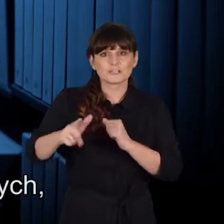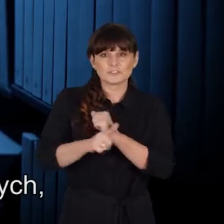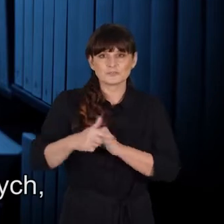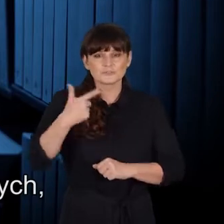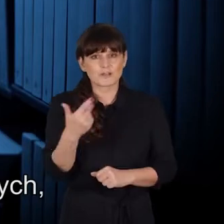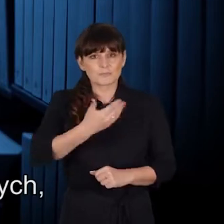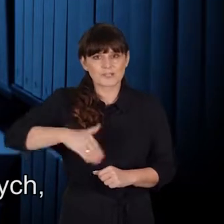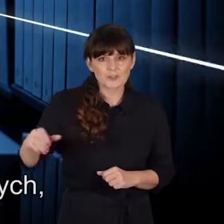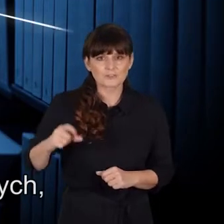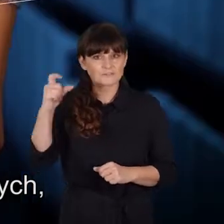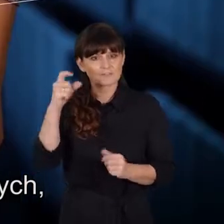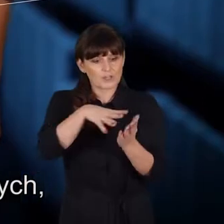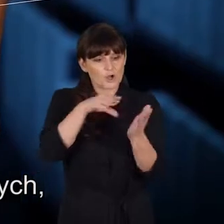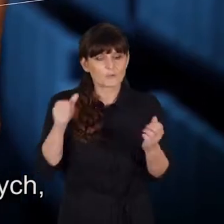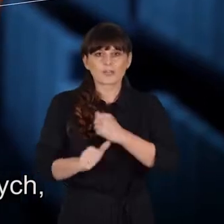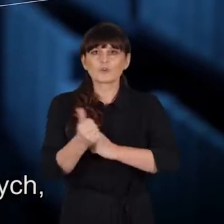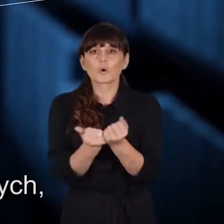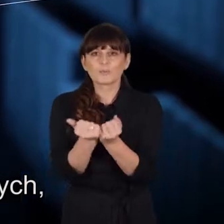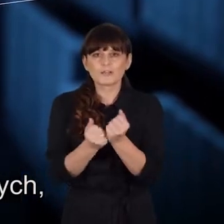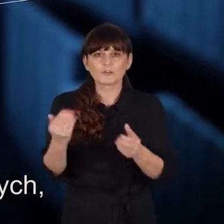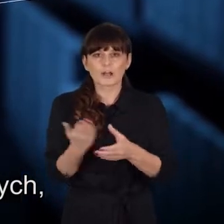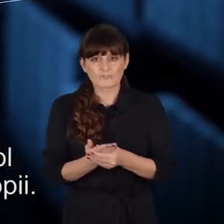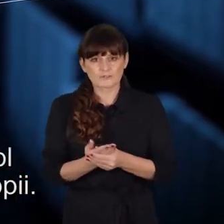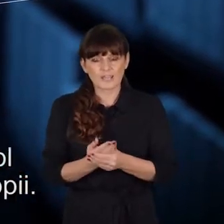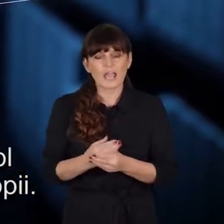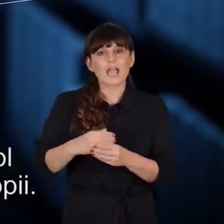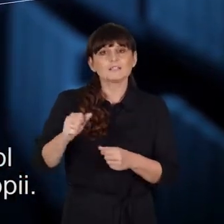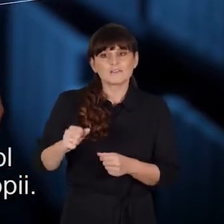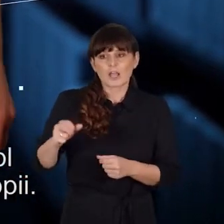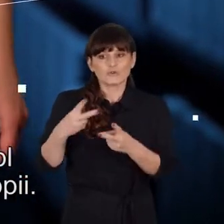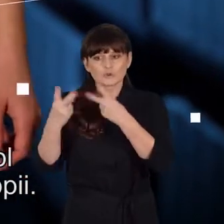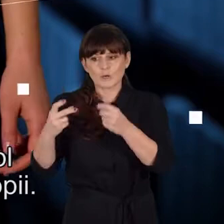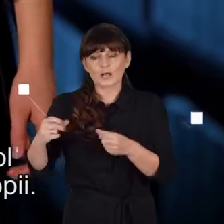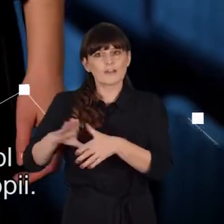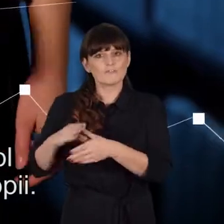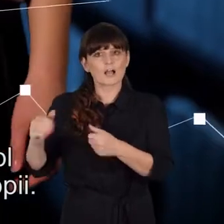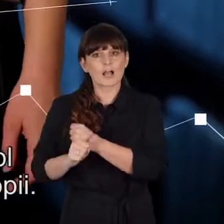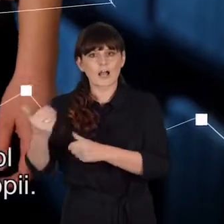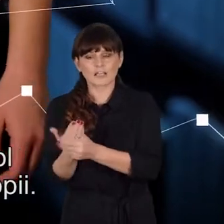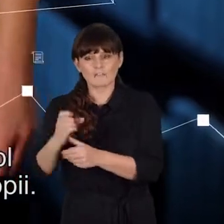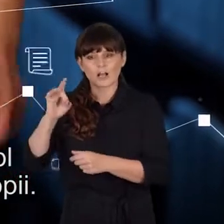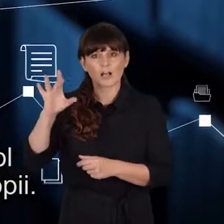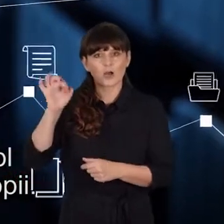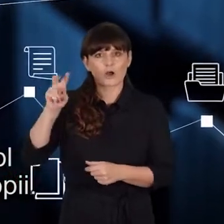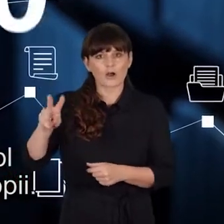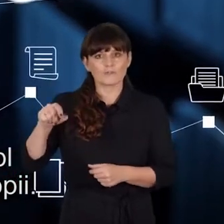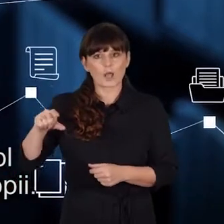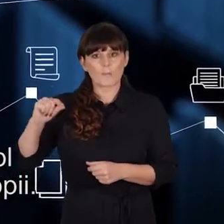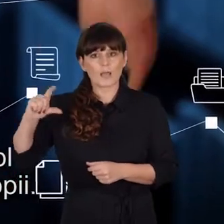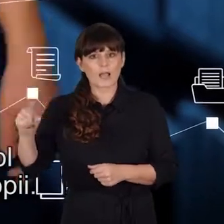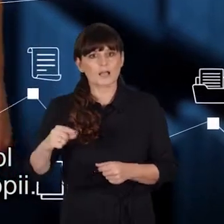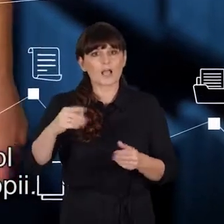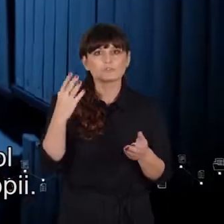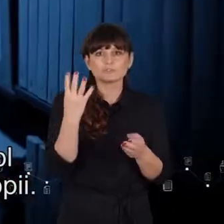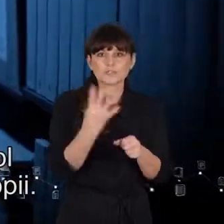Wykonaliśmy ponad 72 miliony cyfrowych kopii dokumentów archiwalnych, a w serwisie Szukaj w archiwach gov.pl dostępnych jest ponad